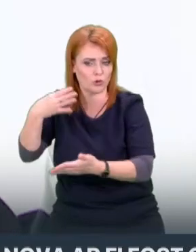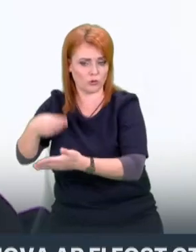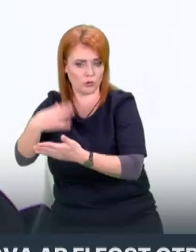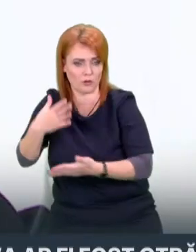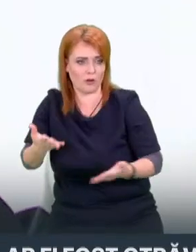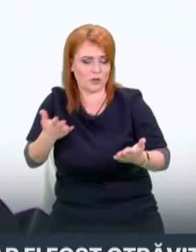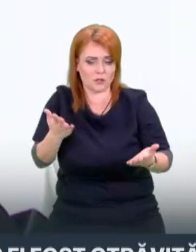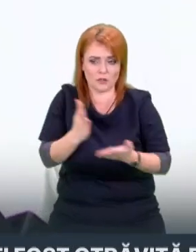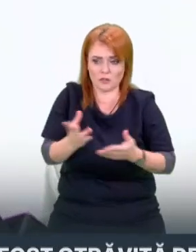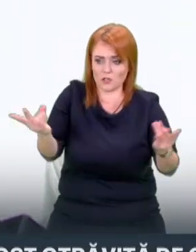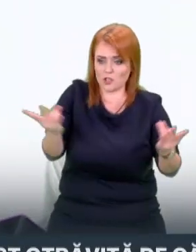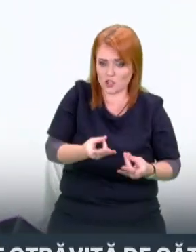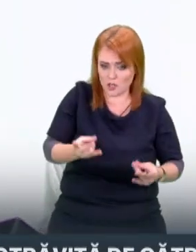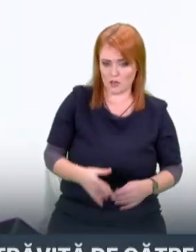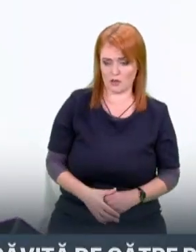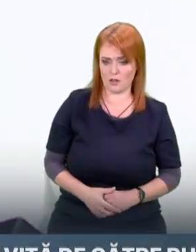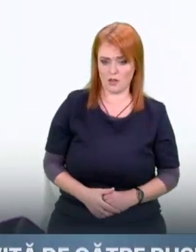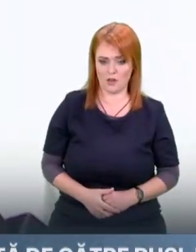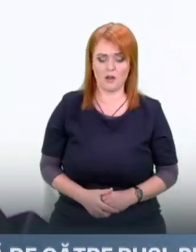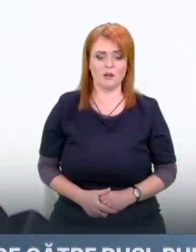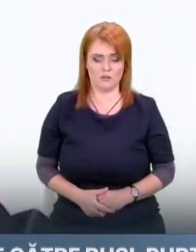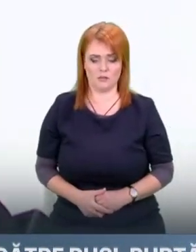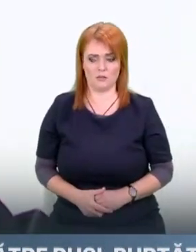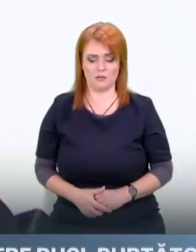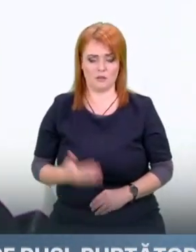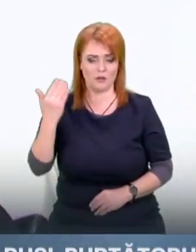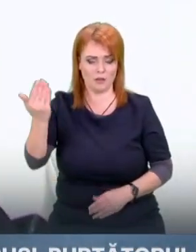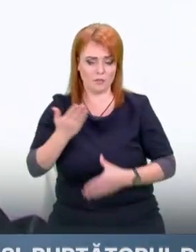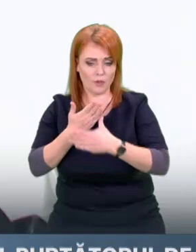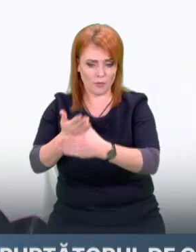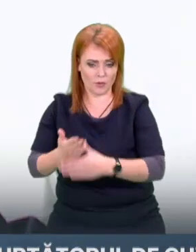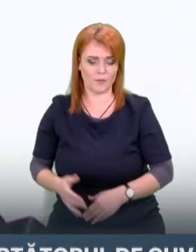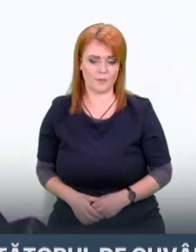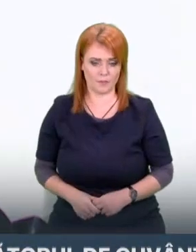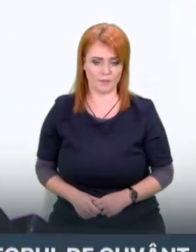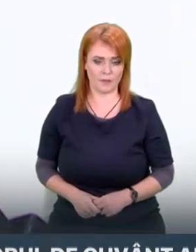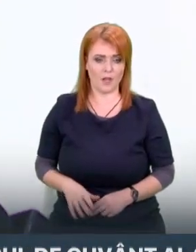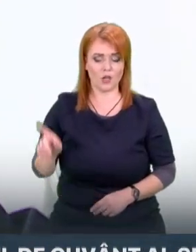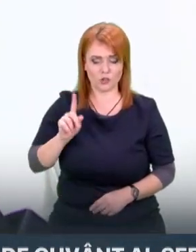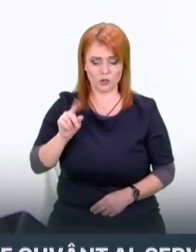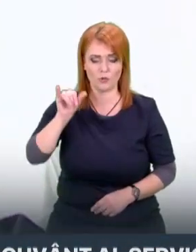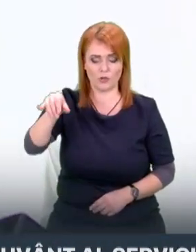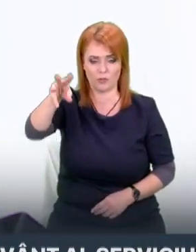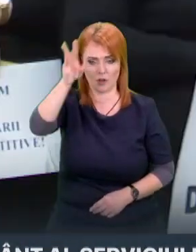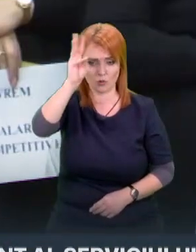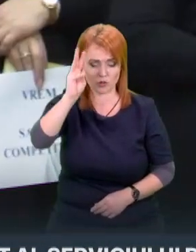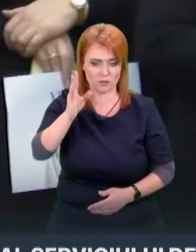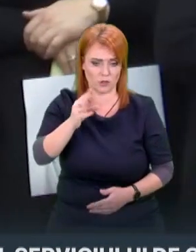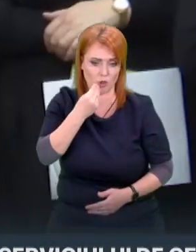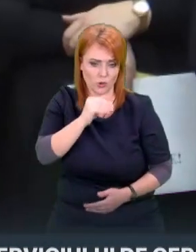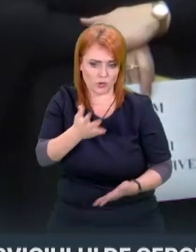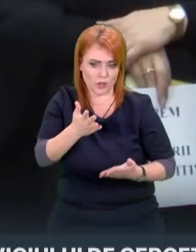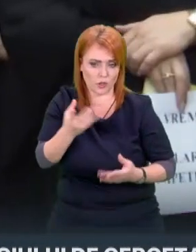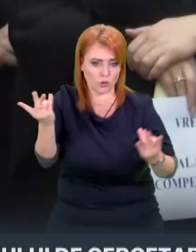este necesară nu atât creșterea, cât indexarea sau racordarea, revenirea salariului profesorului la un minim de decență. Proiectul